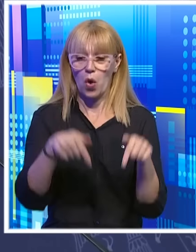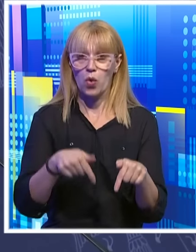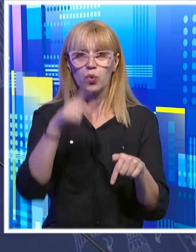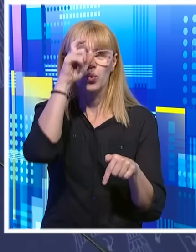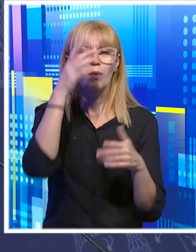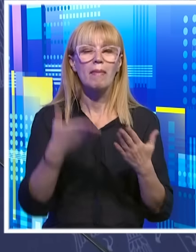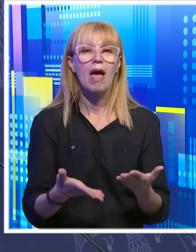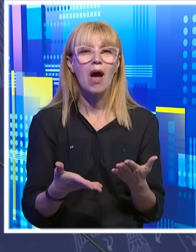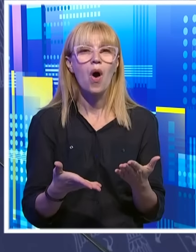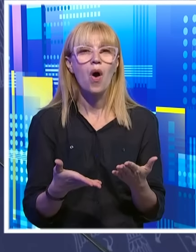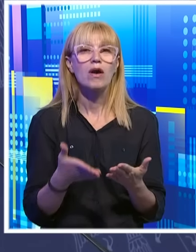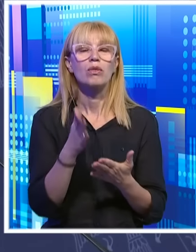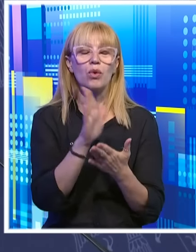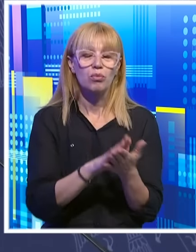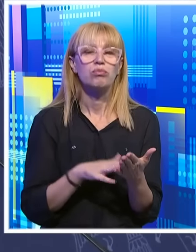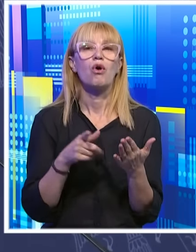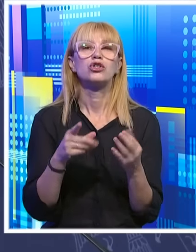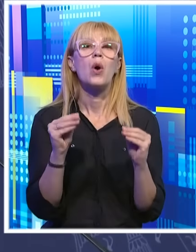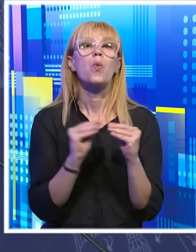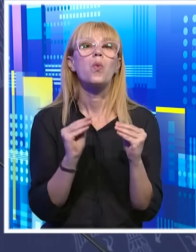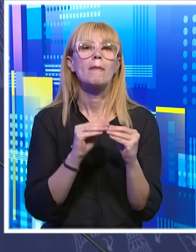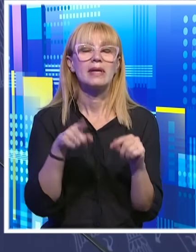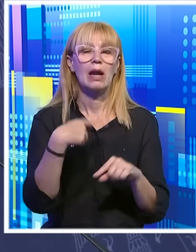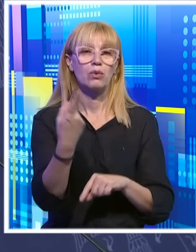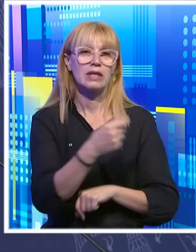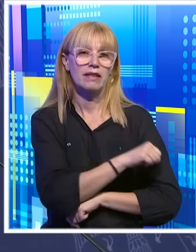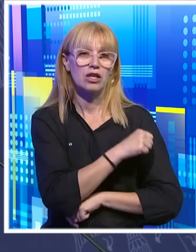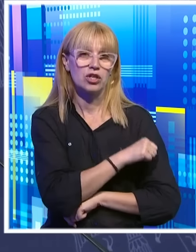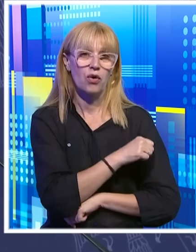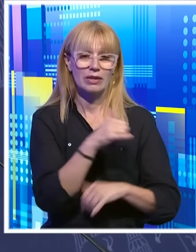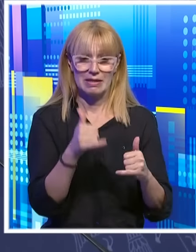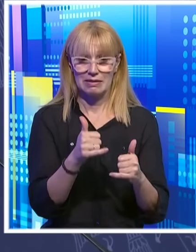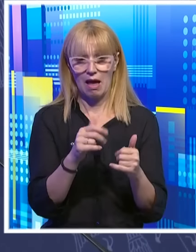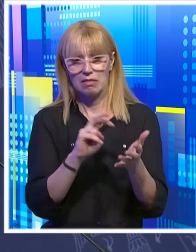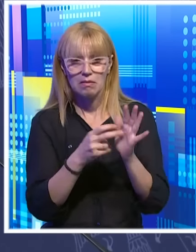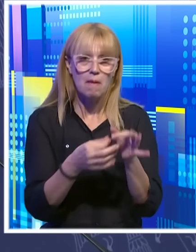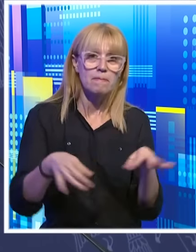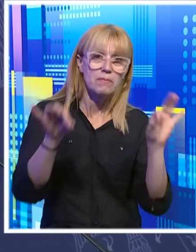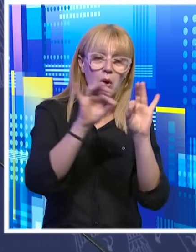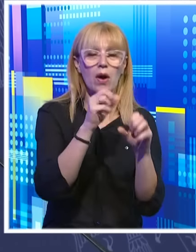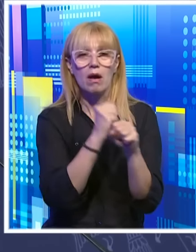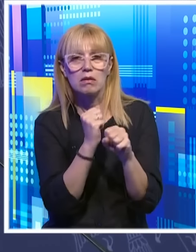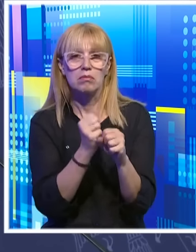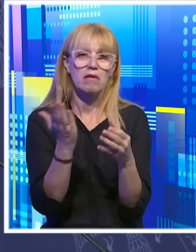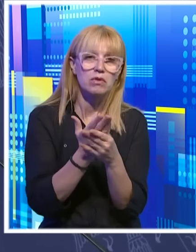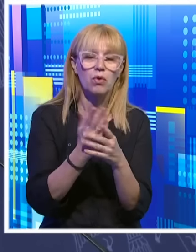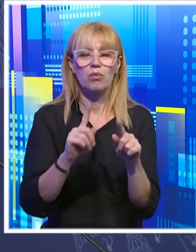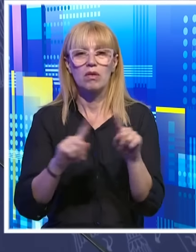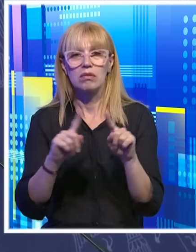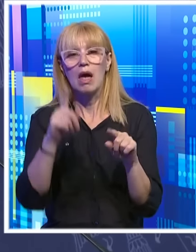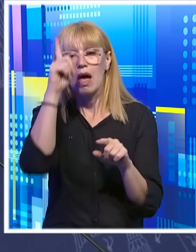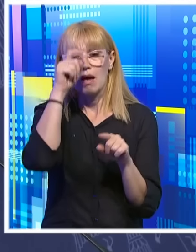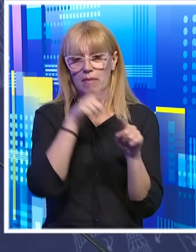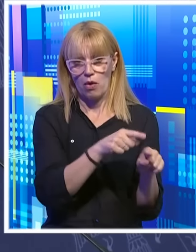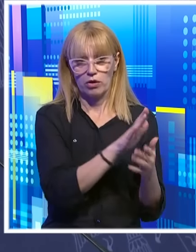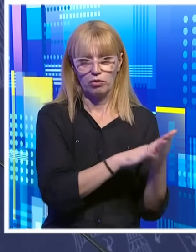front, krenuće, nadamo se, u aprilu sledeće godine u toku izrada projektne dokumentacije. Dakle, Beograd kreće u aprilu,